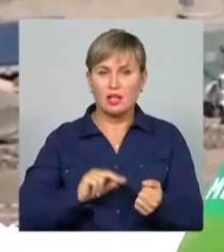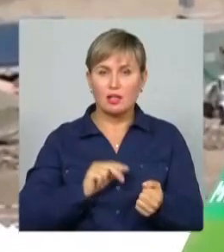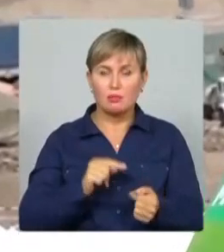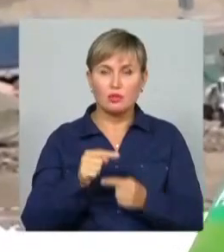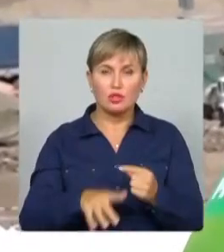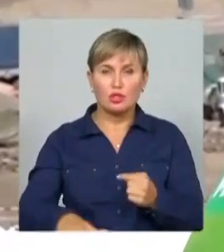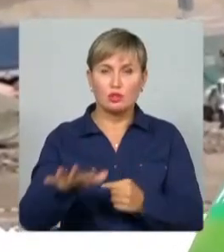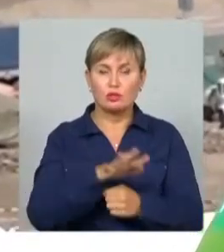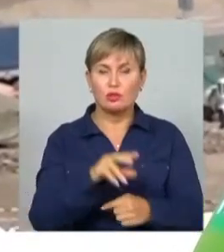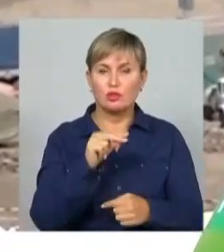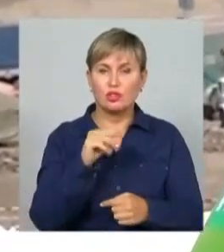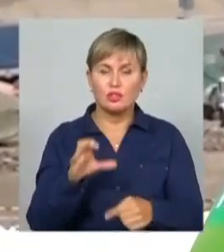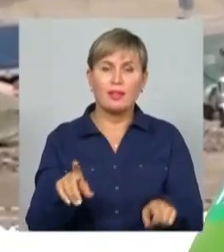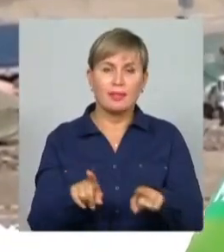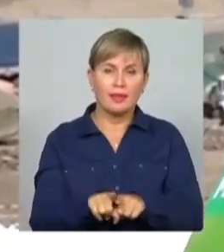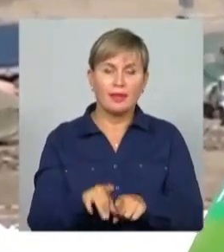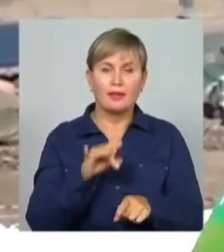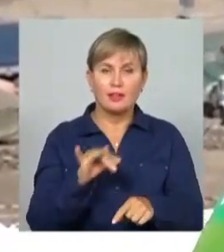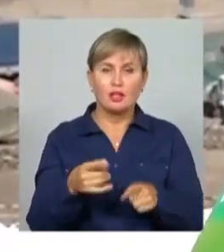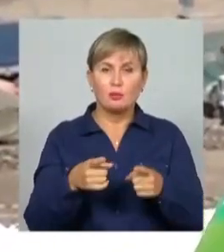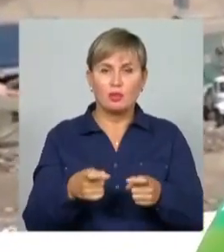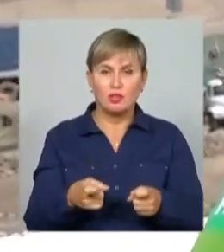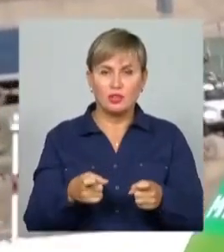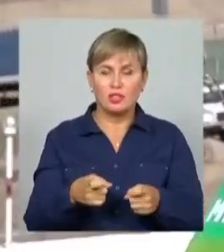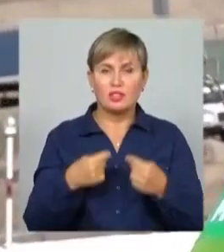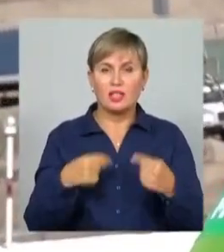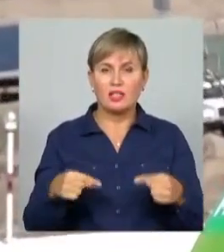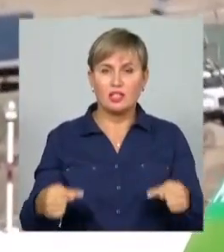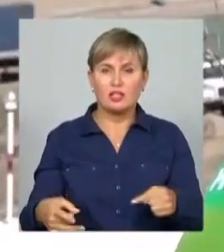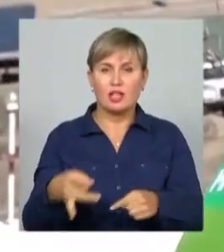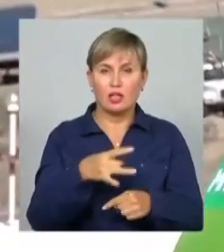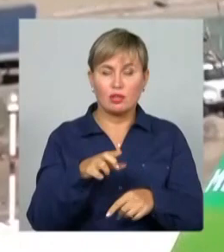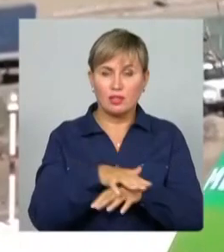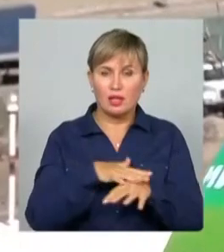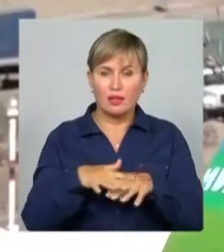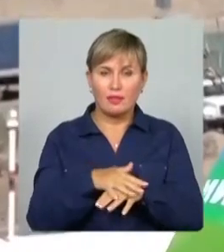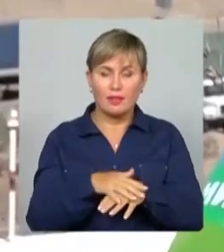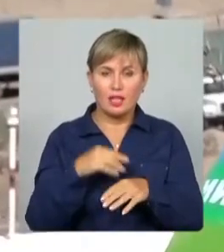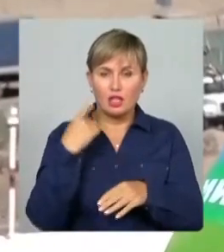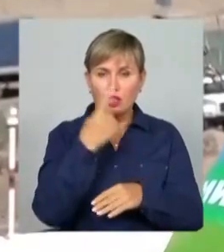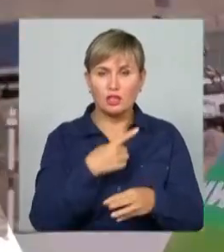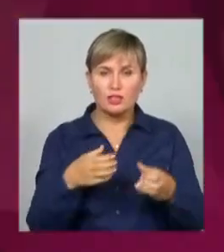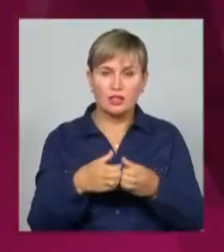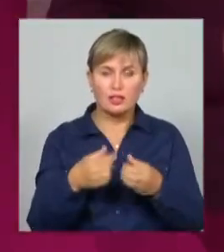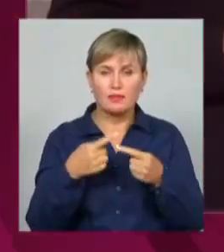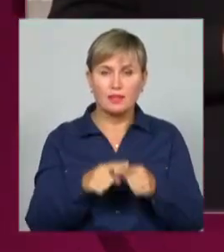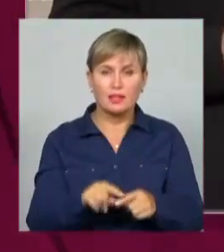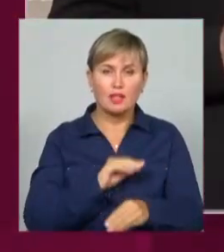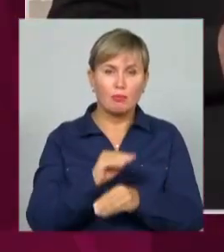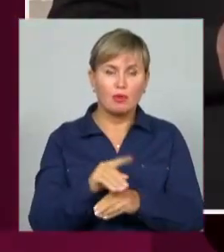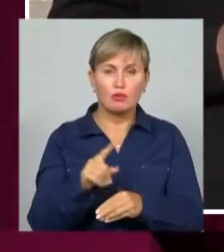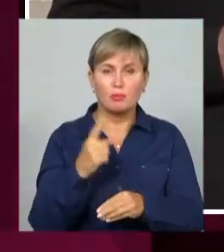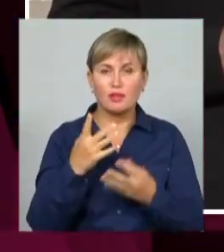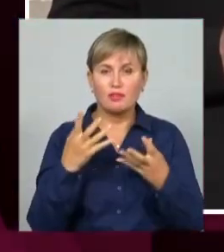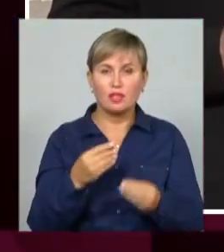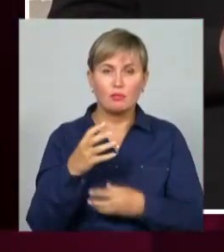зоне чрезвычайной ситуации, так и привлечение с различных регионов страны, личного состава, техники. Добавлю, что первый